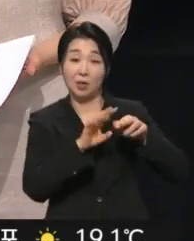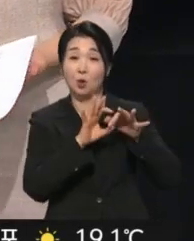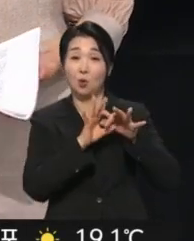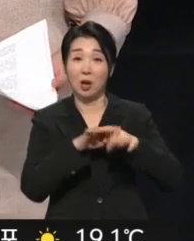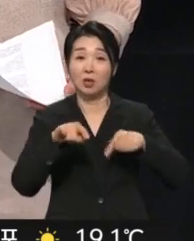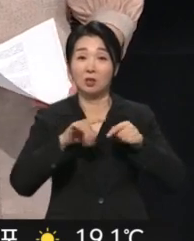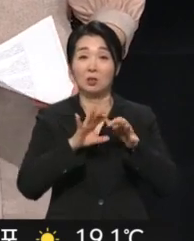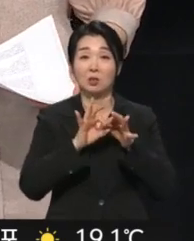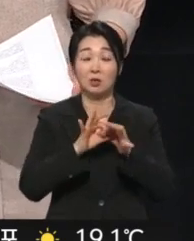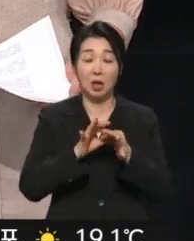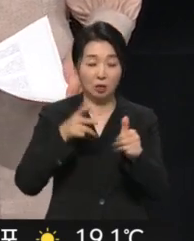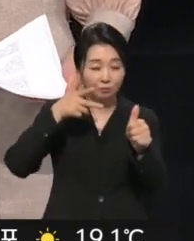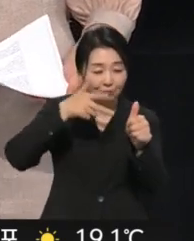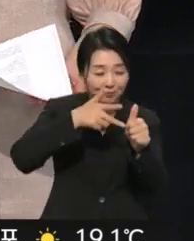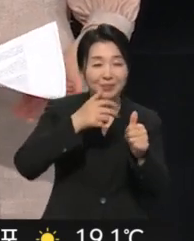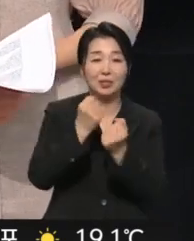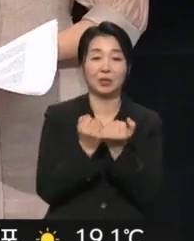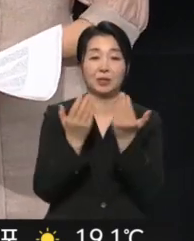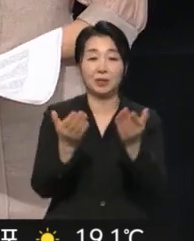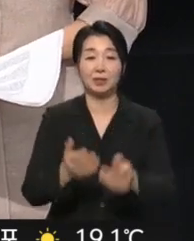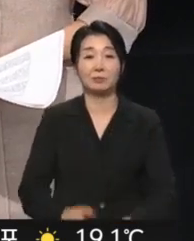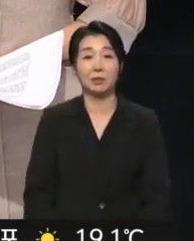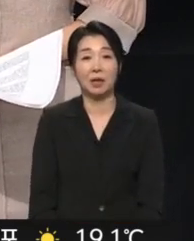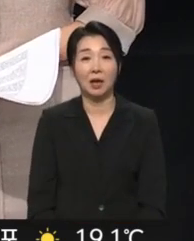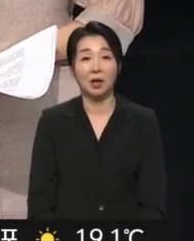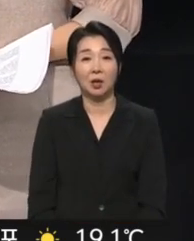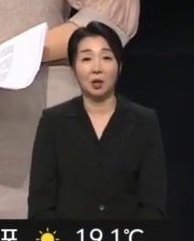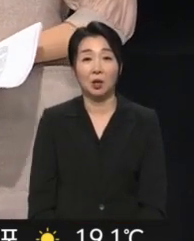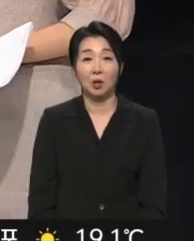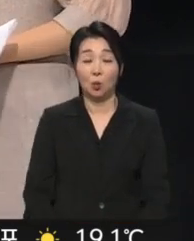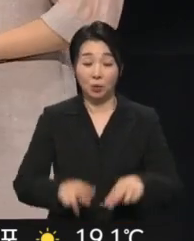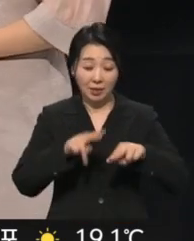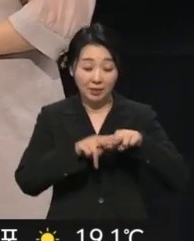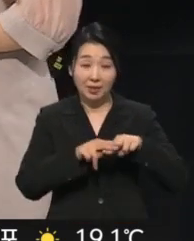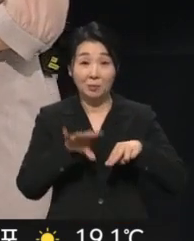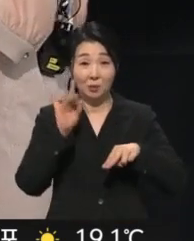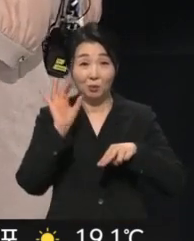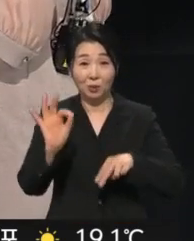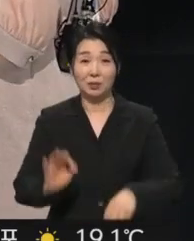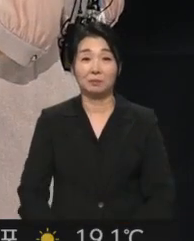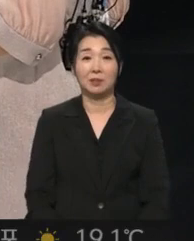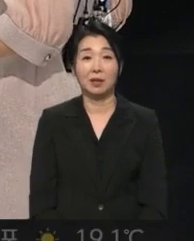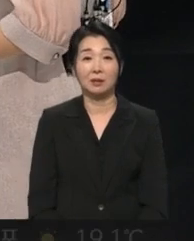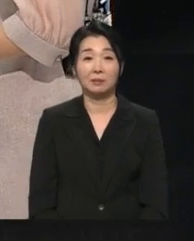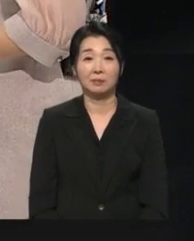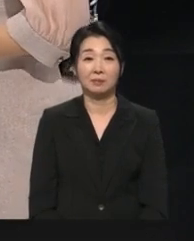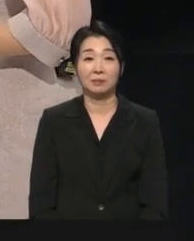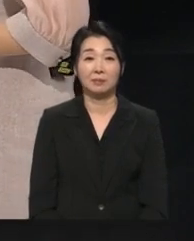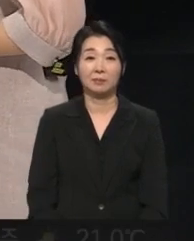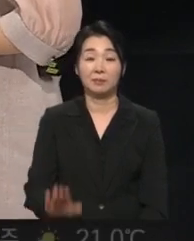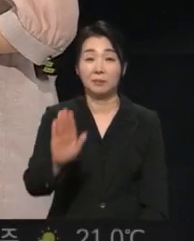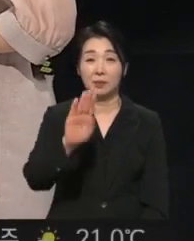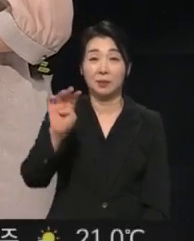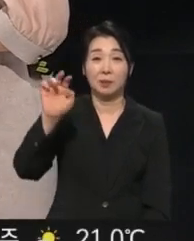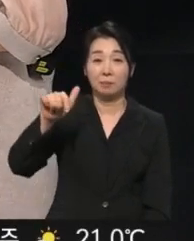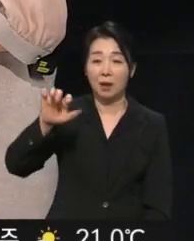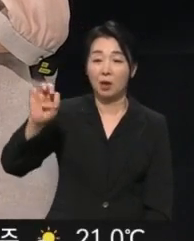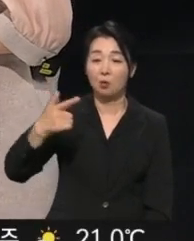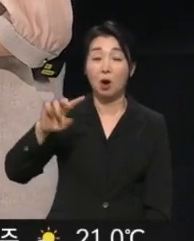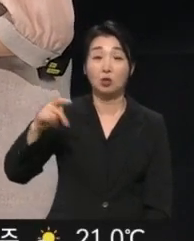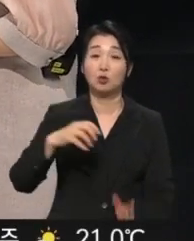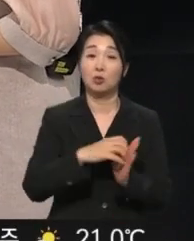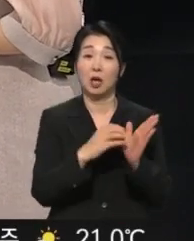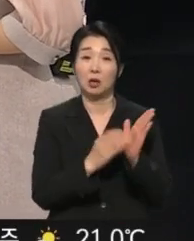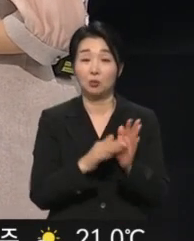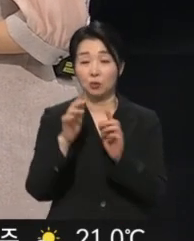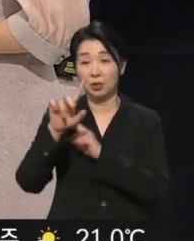된 인물과 소식들 전해드리겠습니다. 오늘 살펴볼 해시태그부터 보겠습니다. 네, 박원순 다큐, 이순자